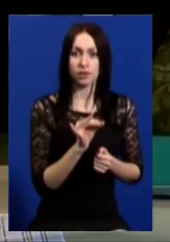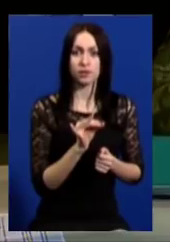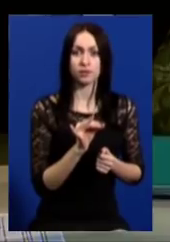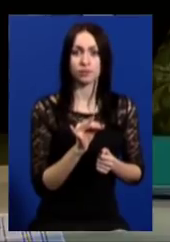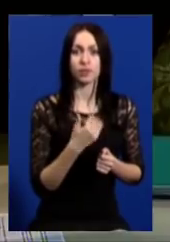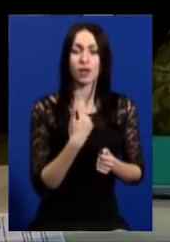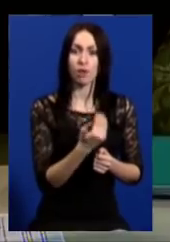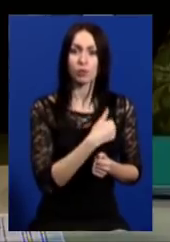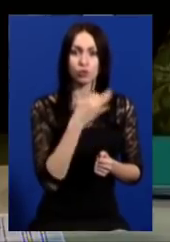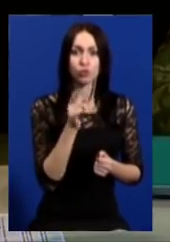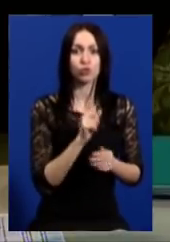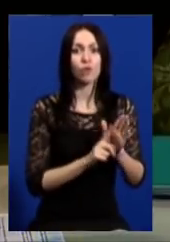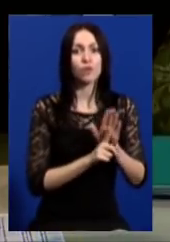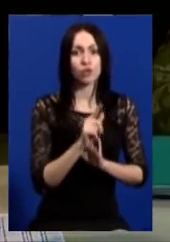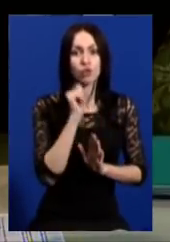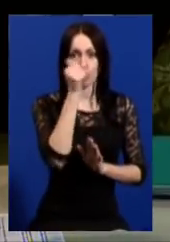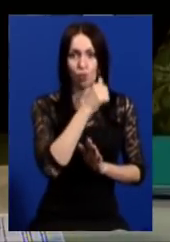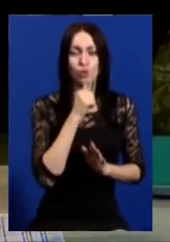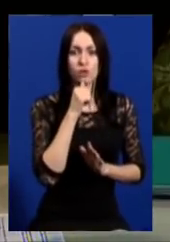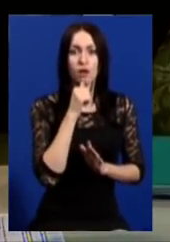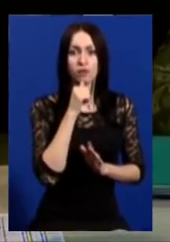я вам хочу сказати, що з початку року